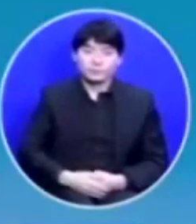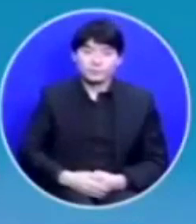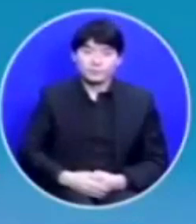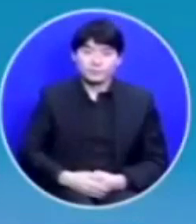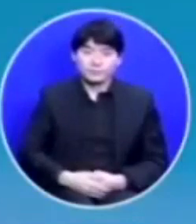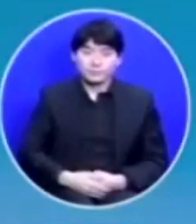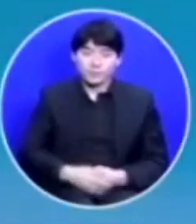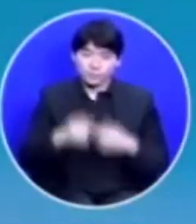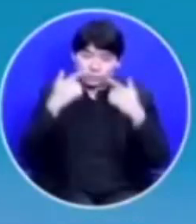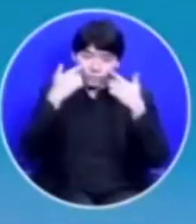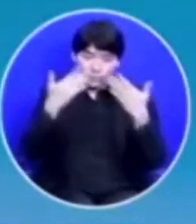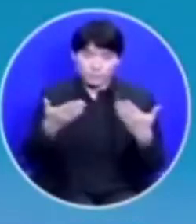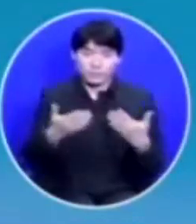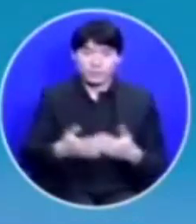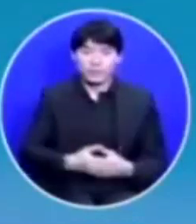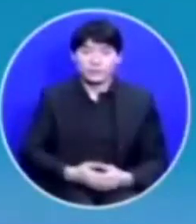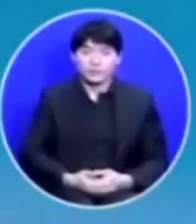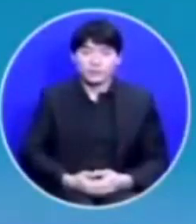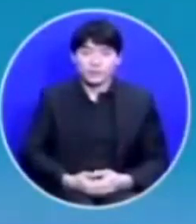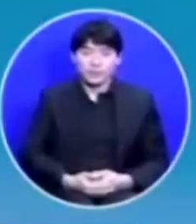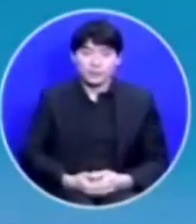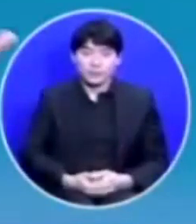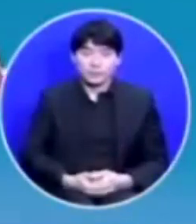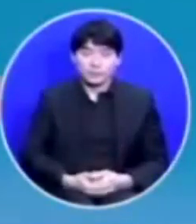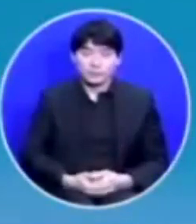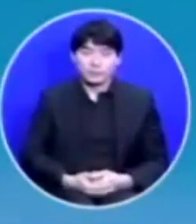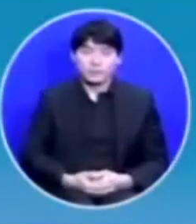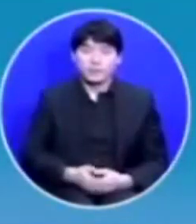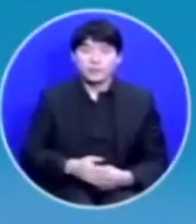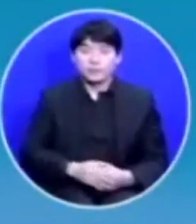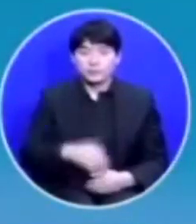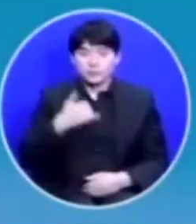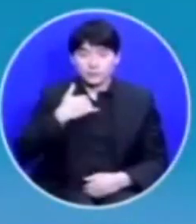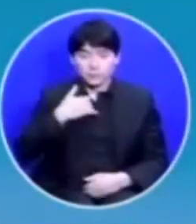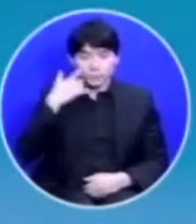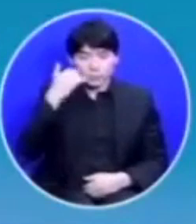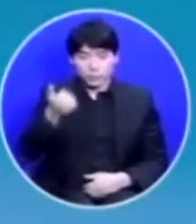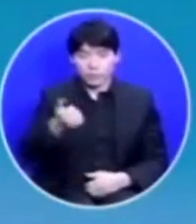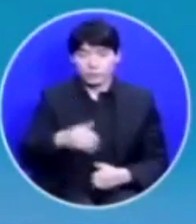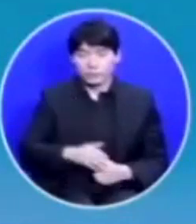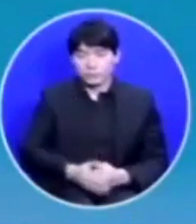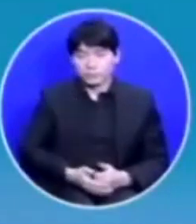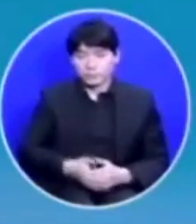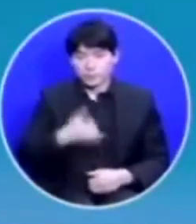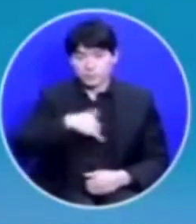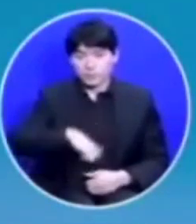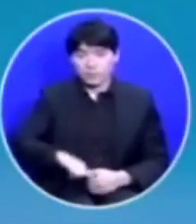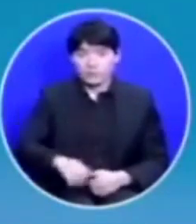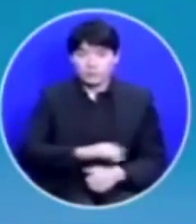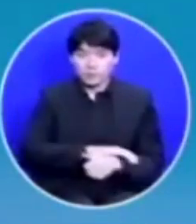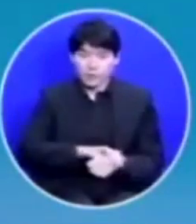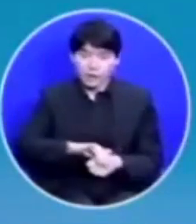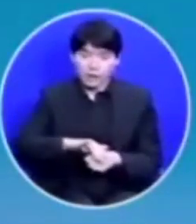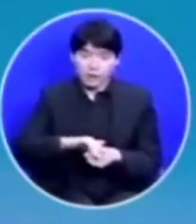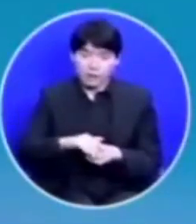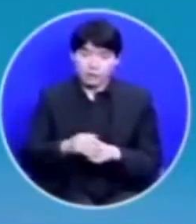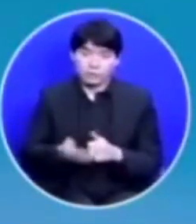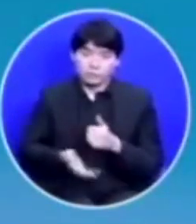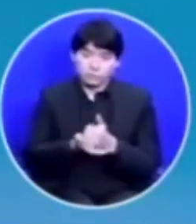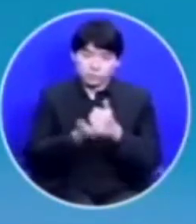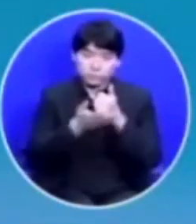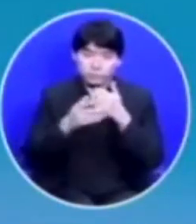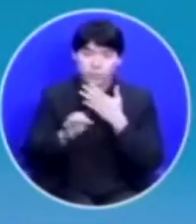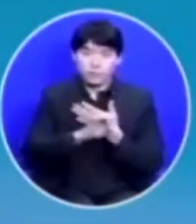뚜렷합니다 그래서 부모가 자녀들을 그냥 무조건 받아주기 만 한 자녀들이 이기적이 게 되고